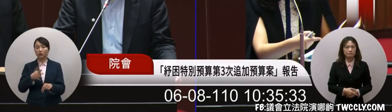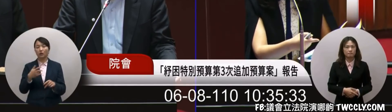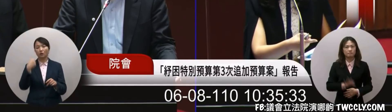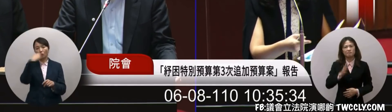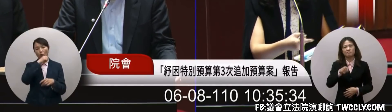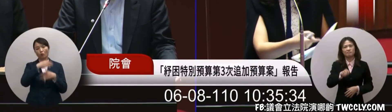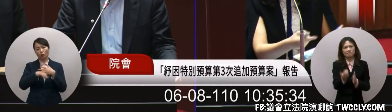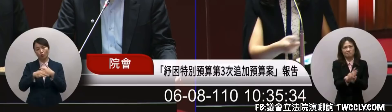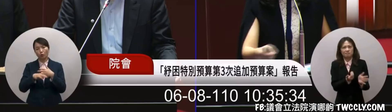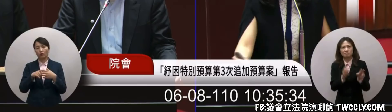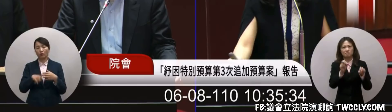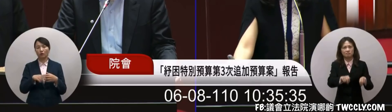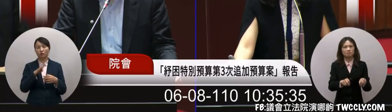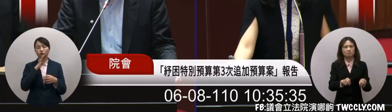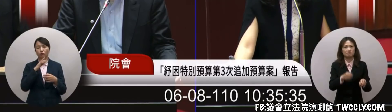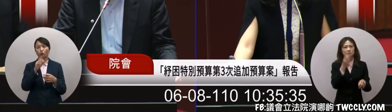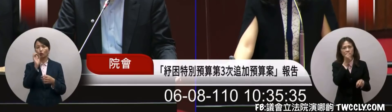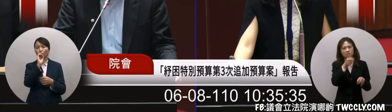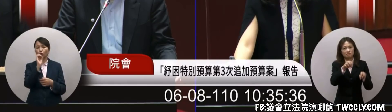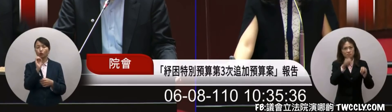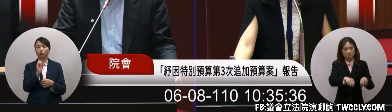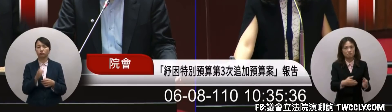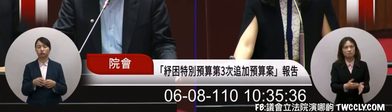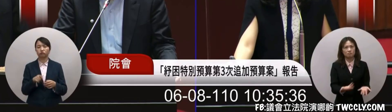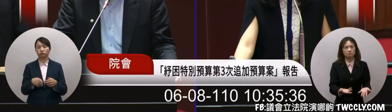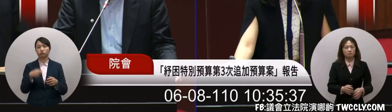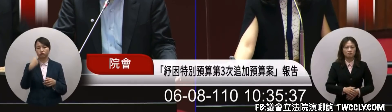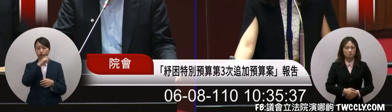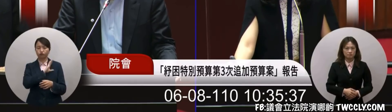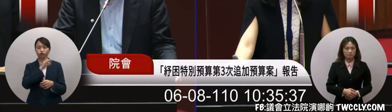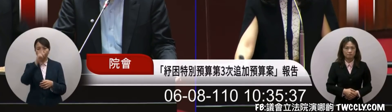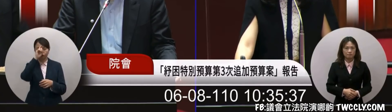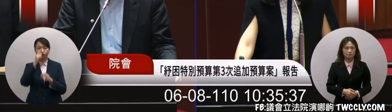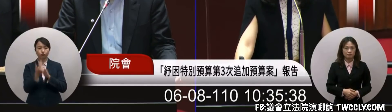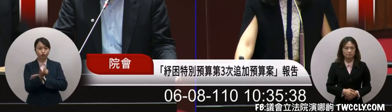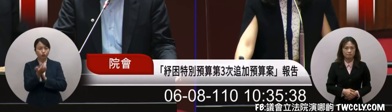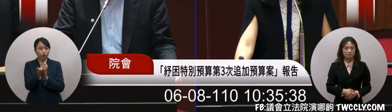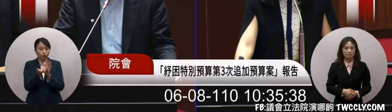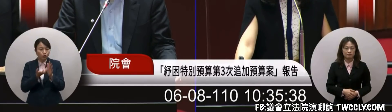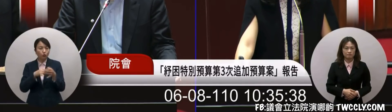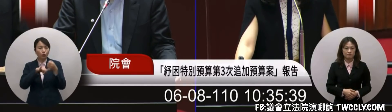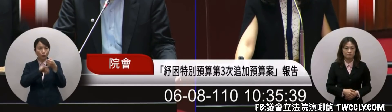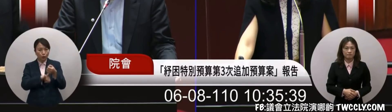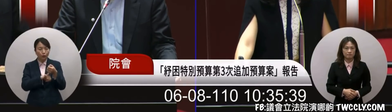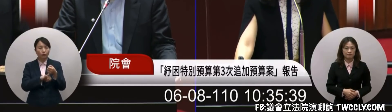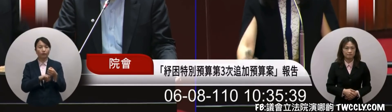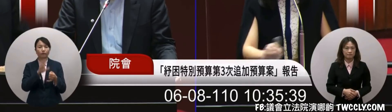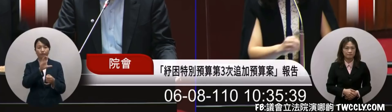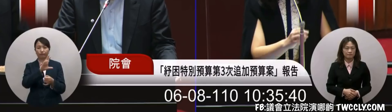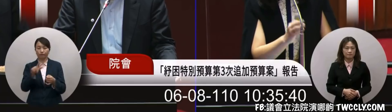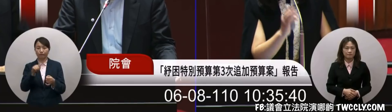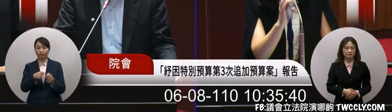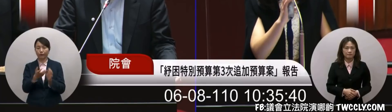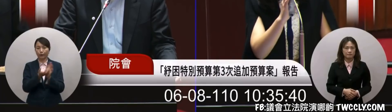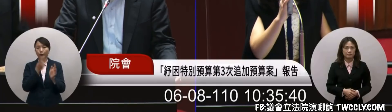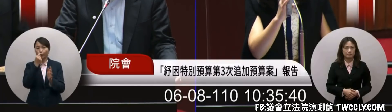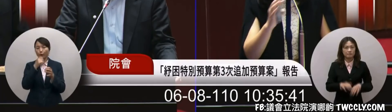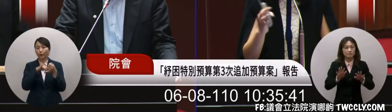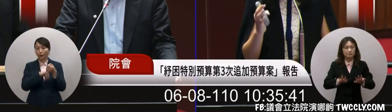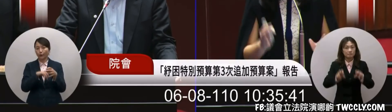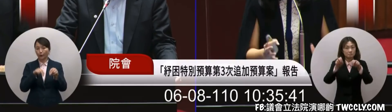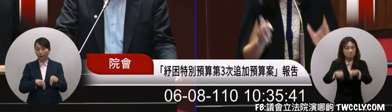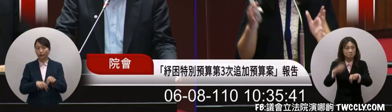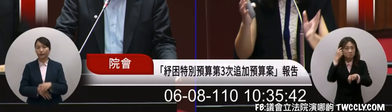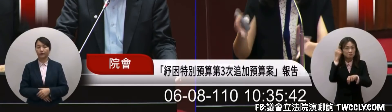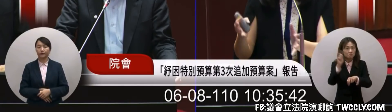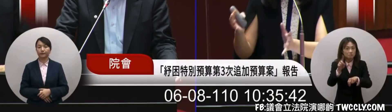了啊， 一剂疫苗都没有了，所以我们当然都是用预采购的方式。 你今天签约表示